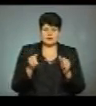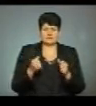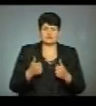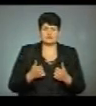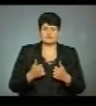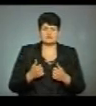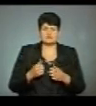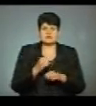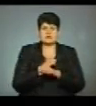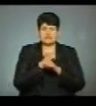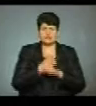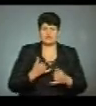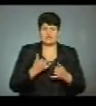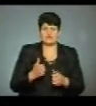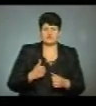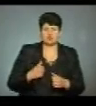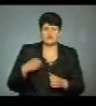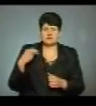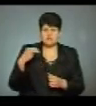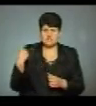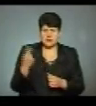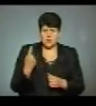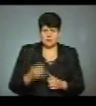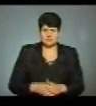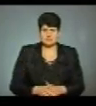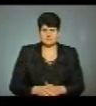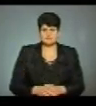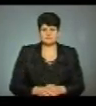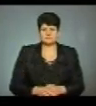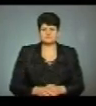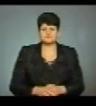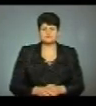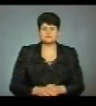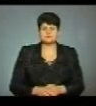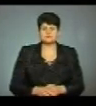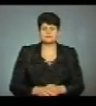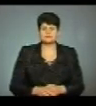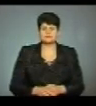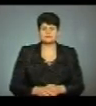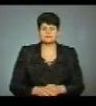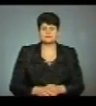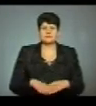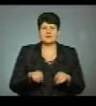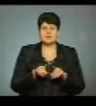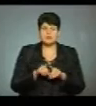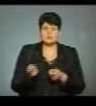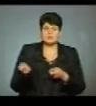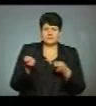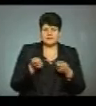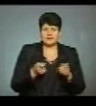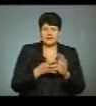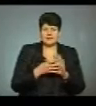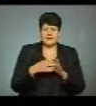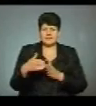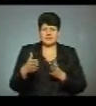для військових Запорізької області. Також передають близько 9